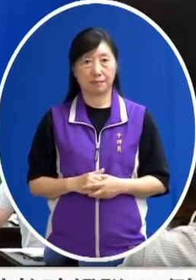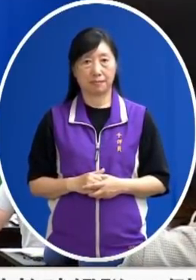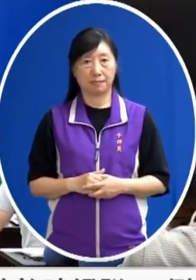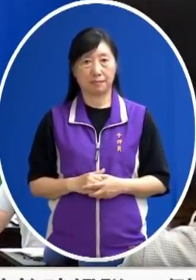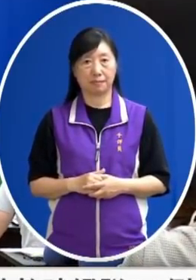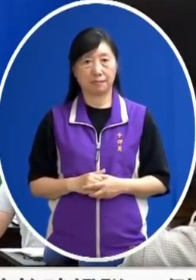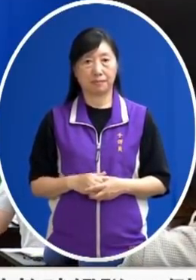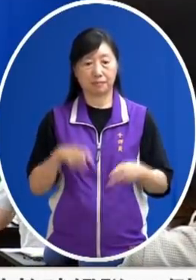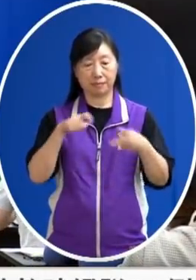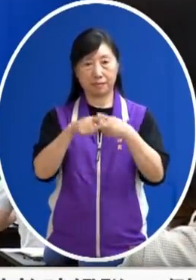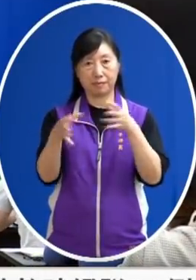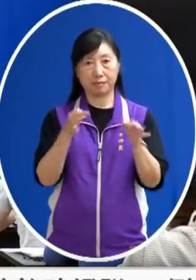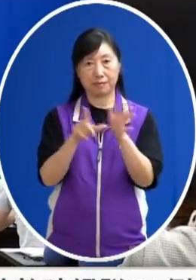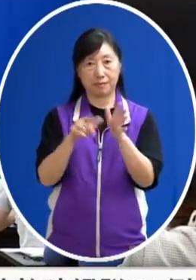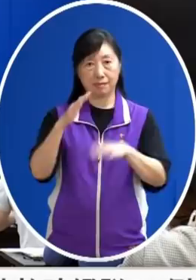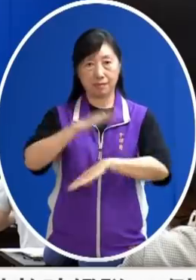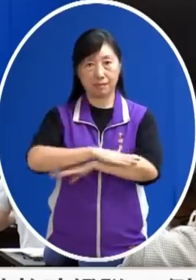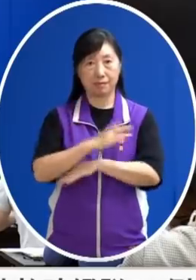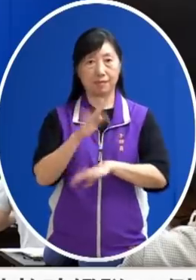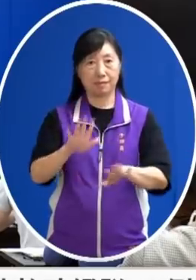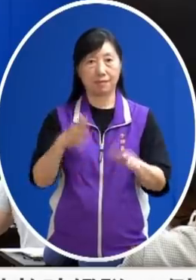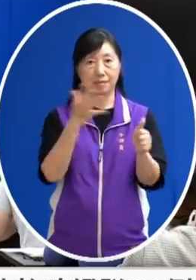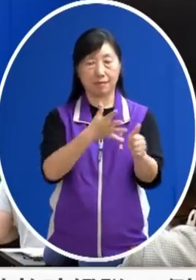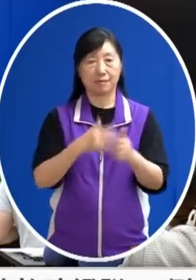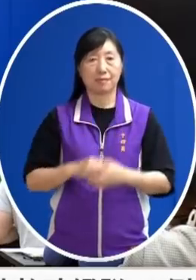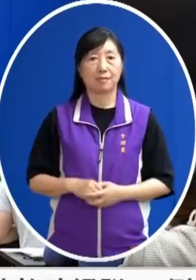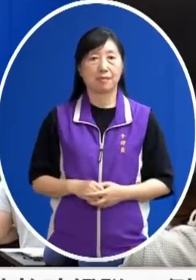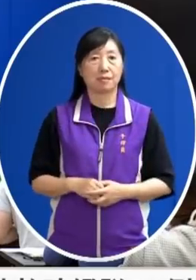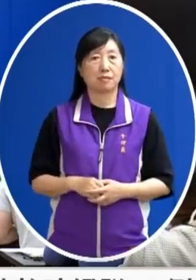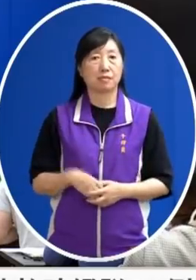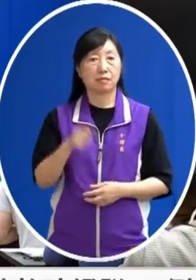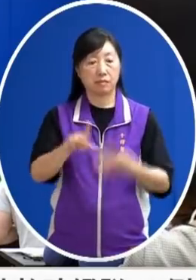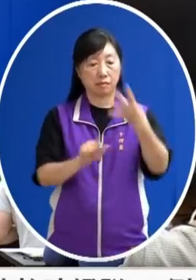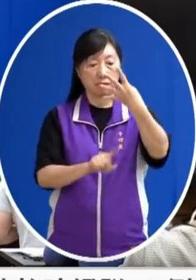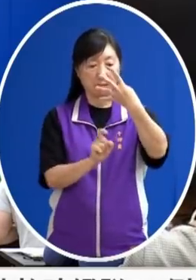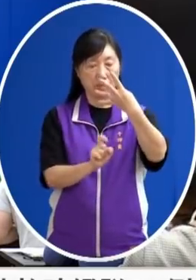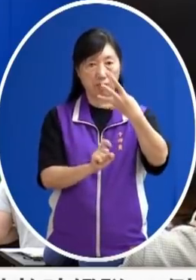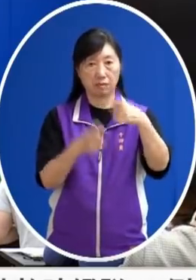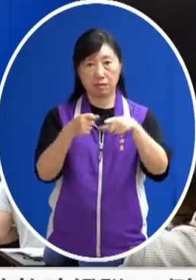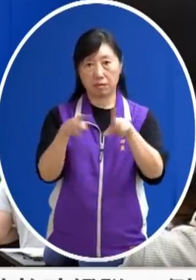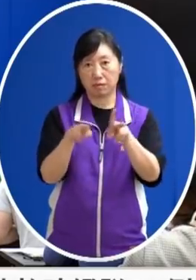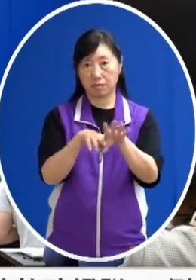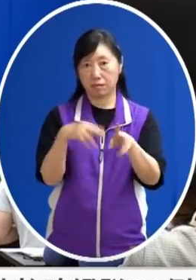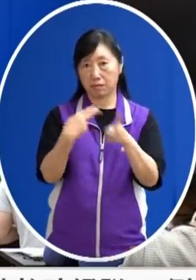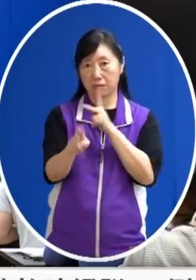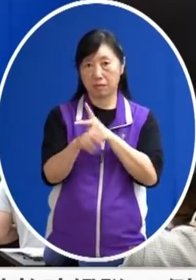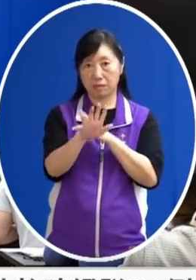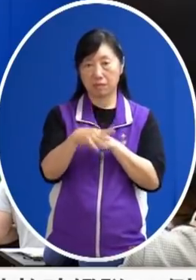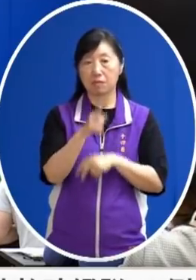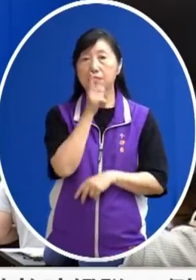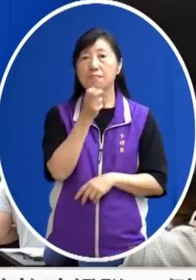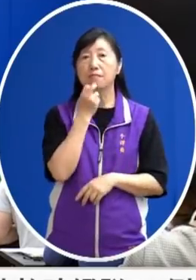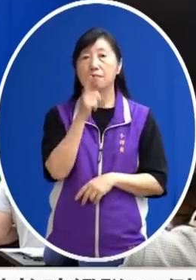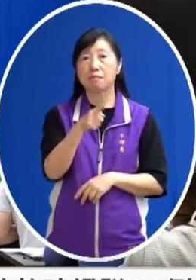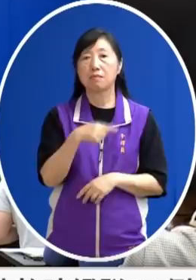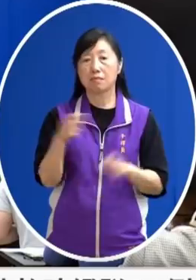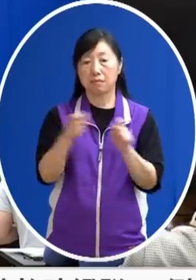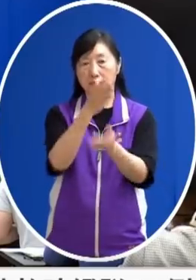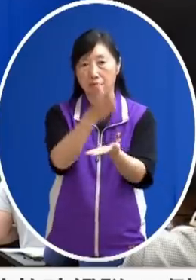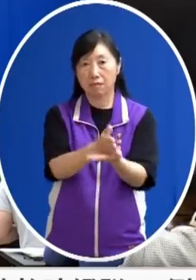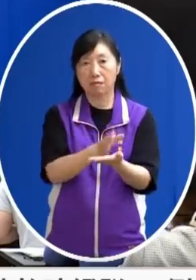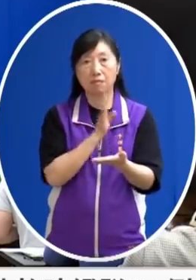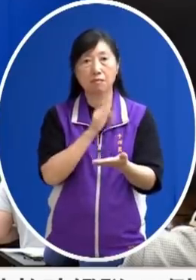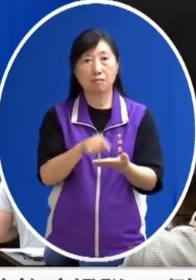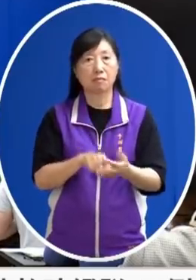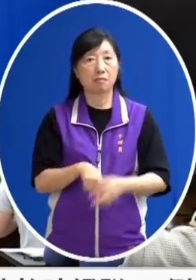不好意思，工商时报这边两个问题，第一个就是教育部在4月10号时候发函说，今年全中运要暂缓办理，然后延